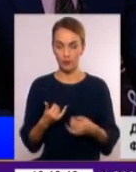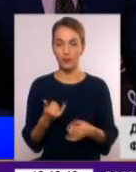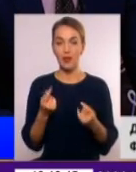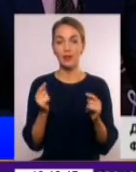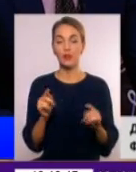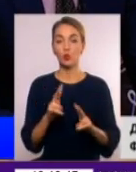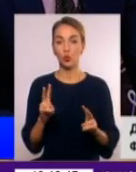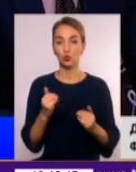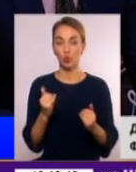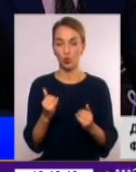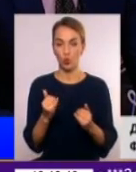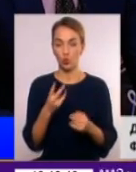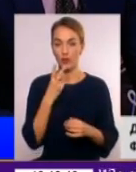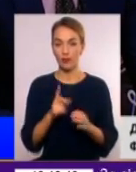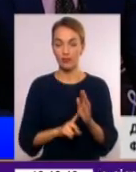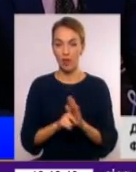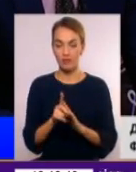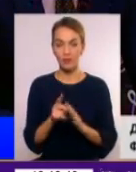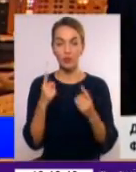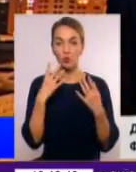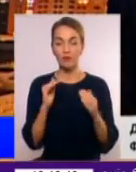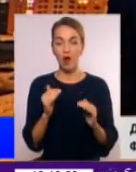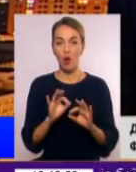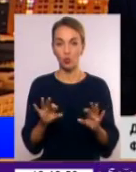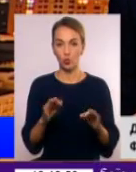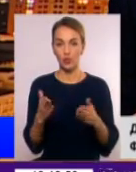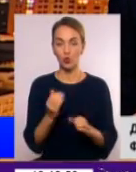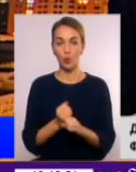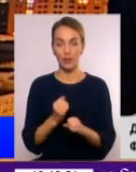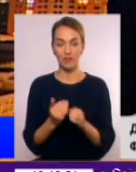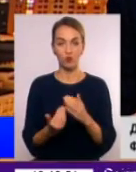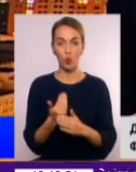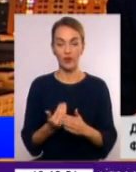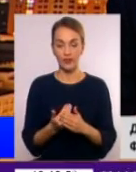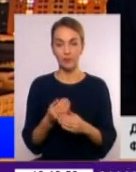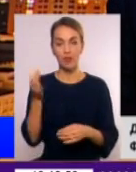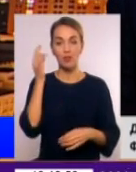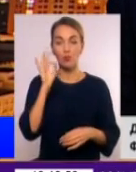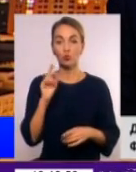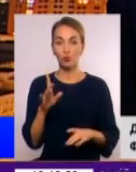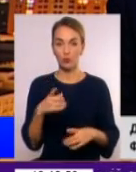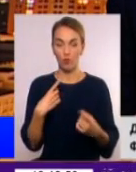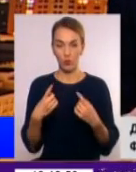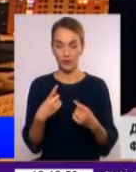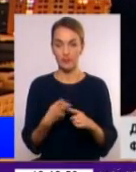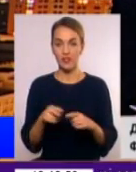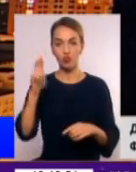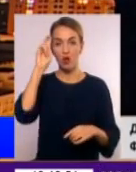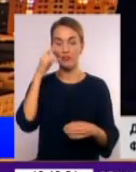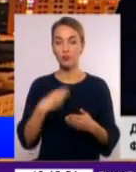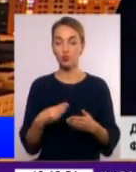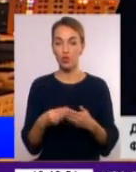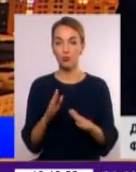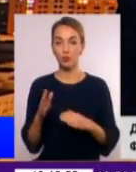тих, хто щойно до нас доєднався і не чув анонсу, який ми робили в новини, нагадаю, про що будемо говорити. Отже, це державний бюджет,